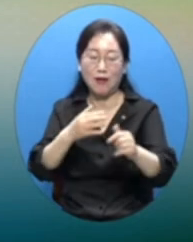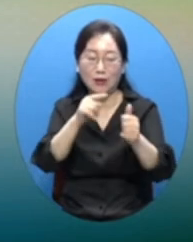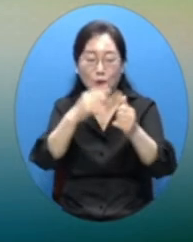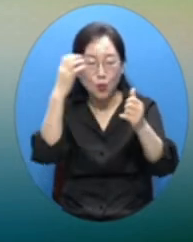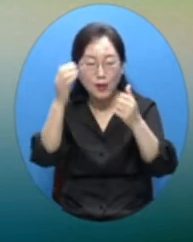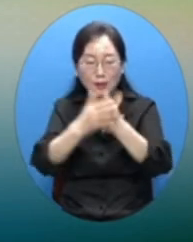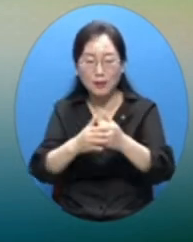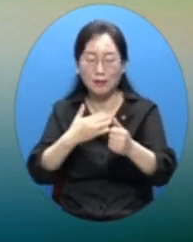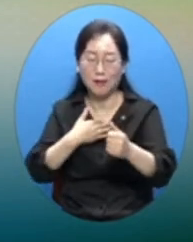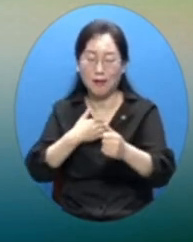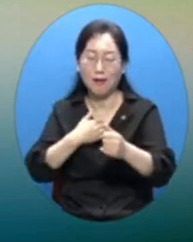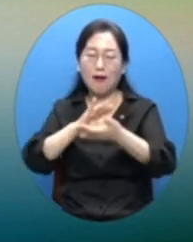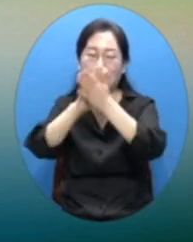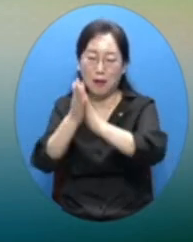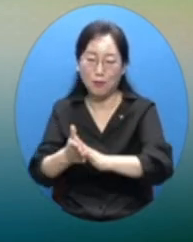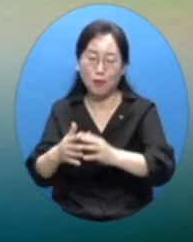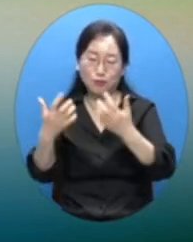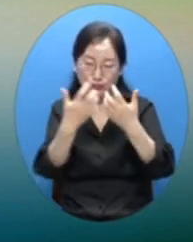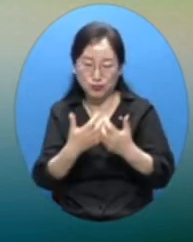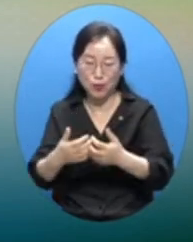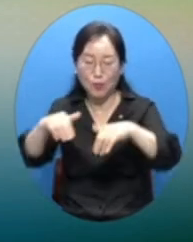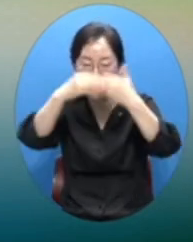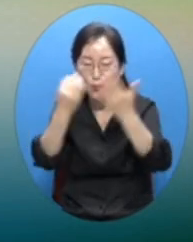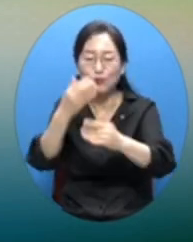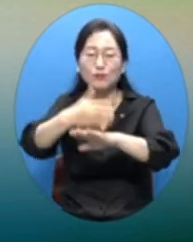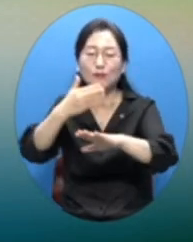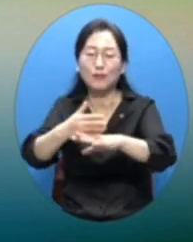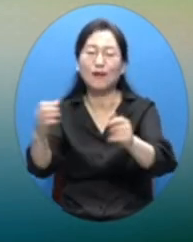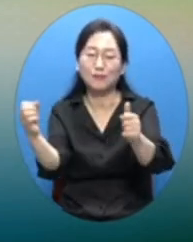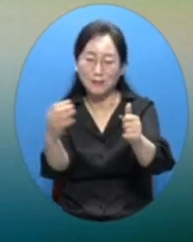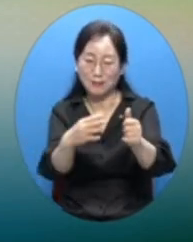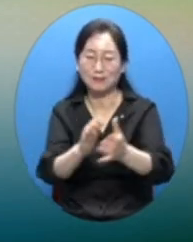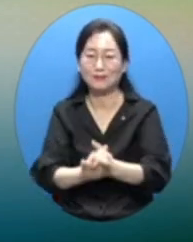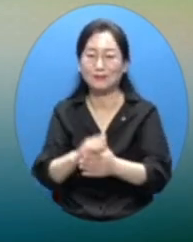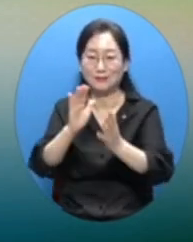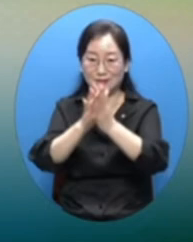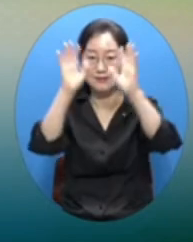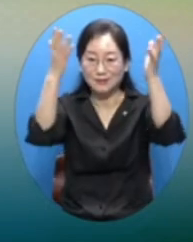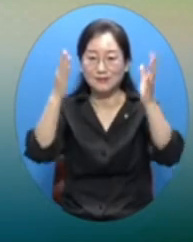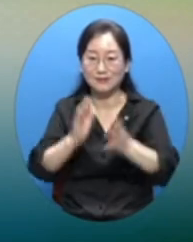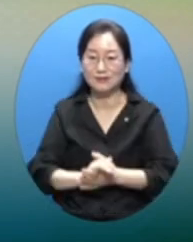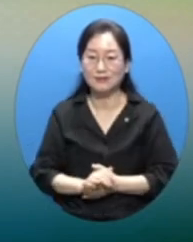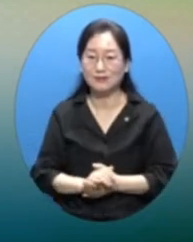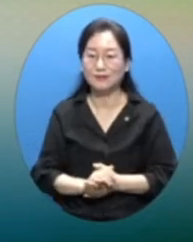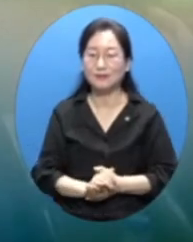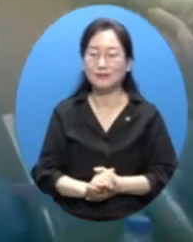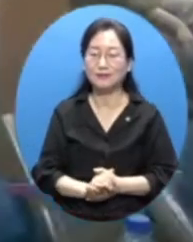없이 풍요로워졌다. 모든 것이 고맙다. 위야. 할렐루야.